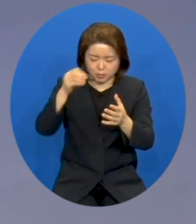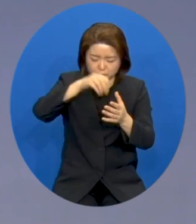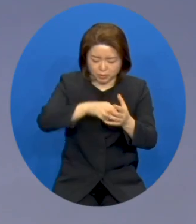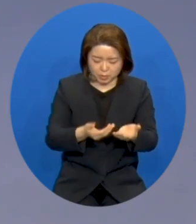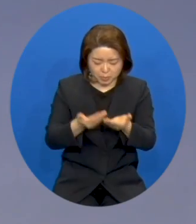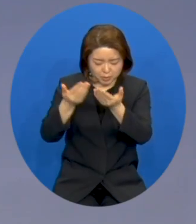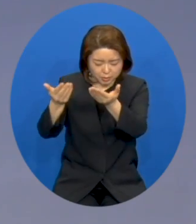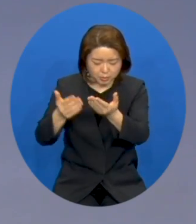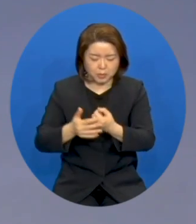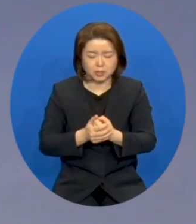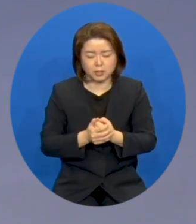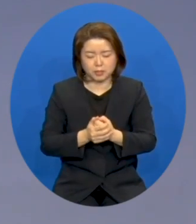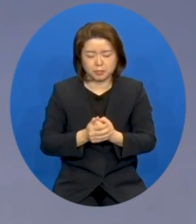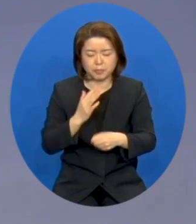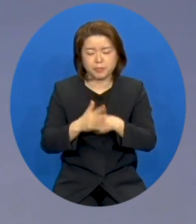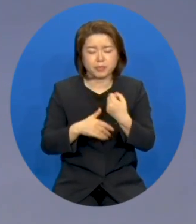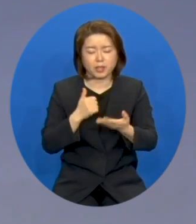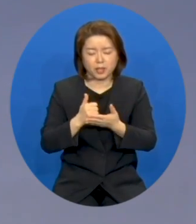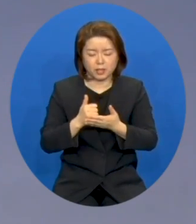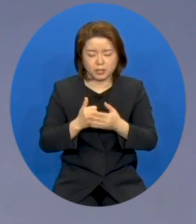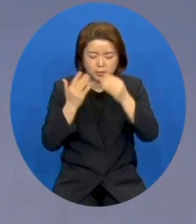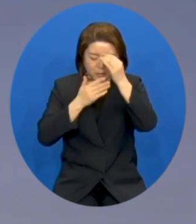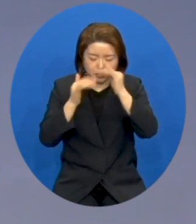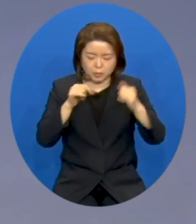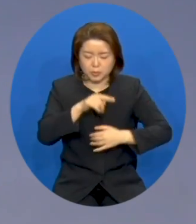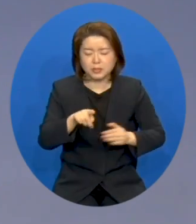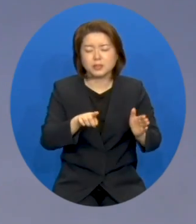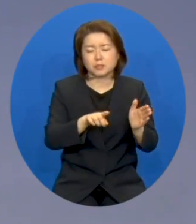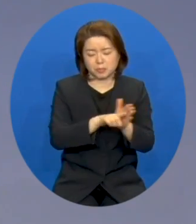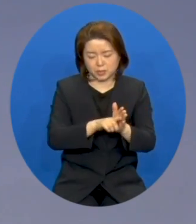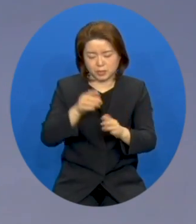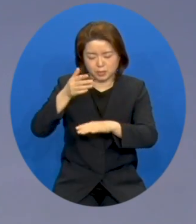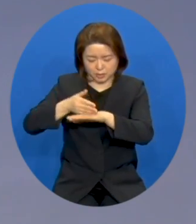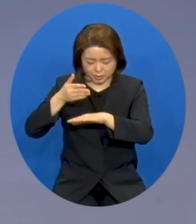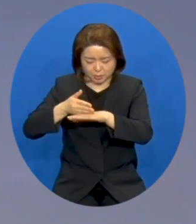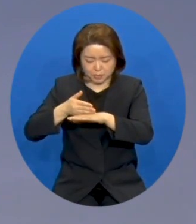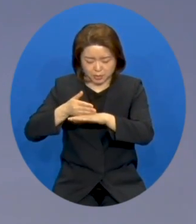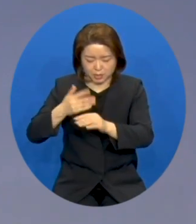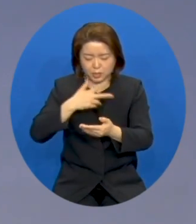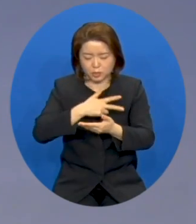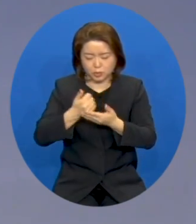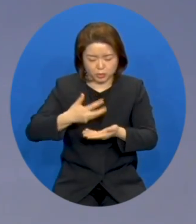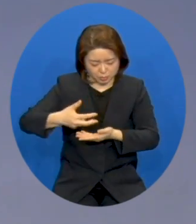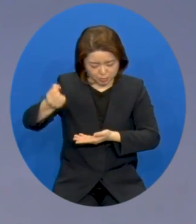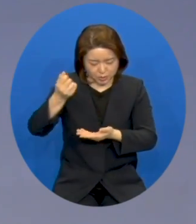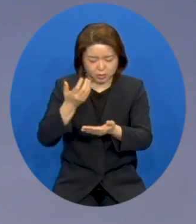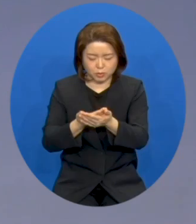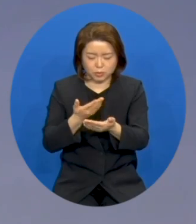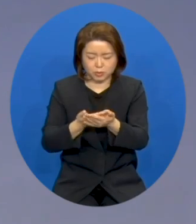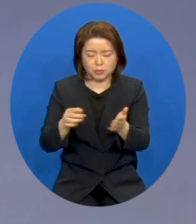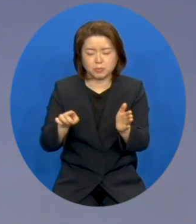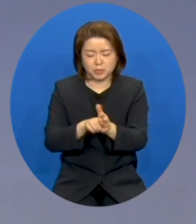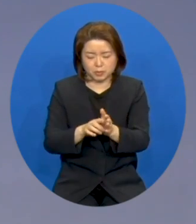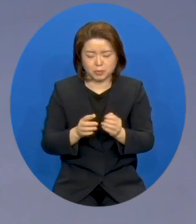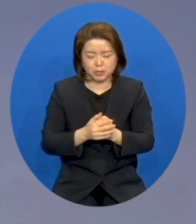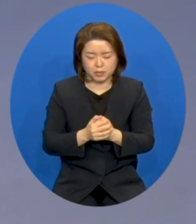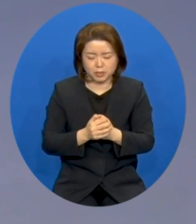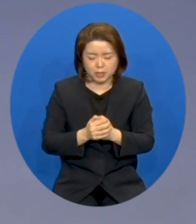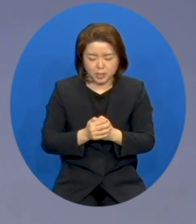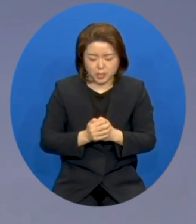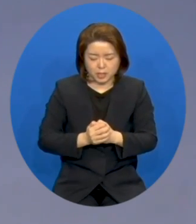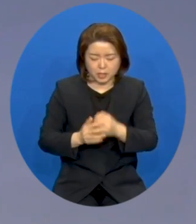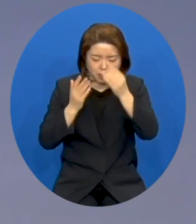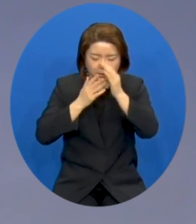올려드립니다. 하나님, 성도들의 그 믿음과 감사를 주님이 받으시는 걸 믿습니다.